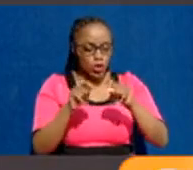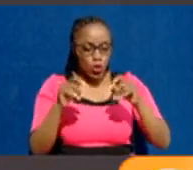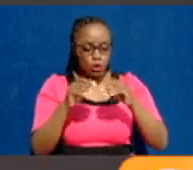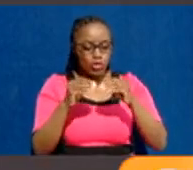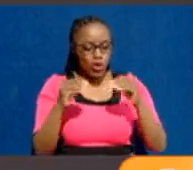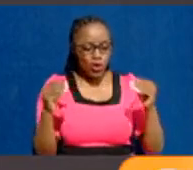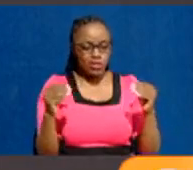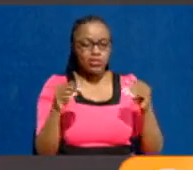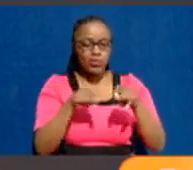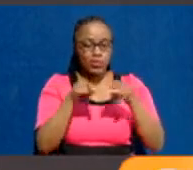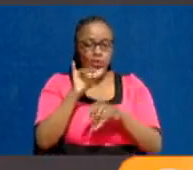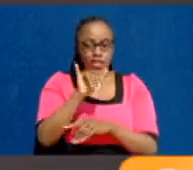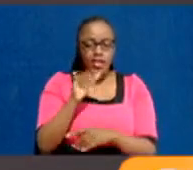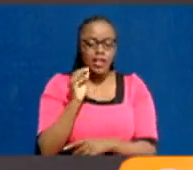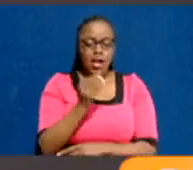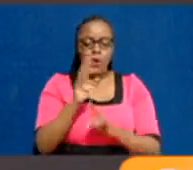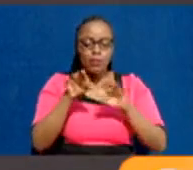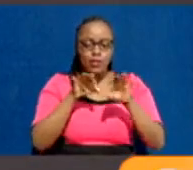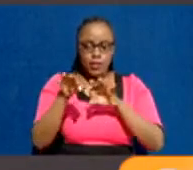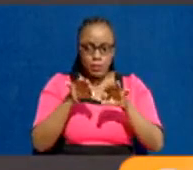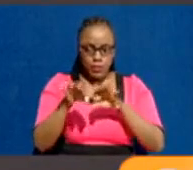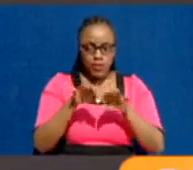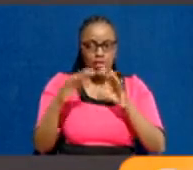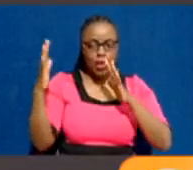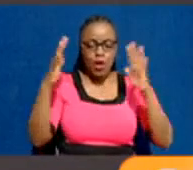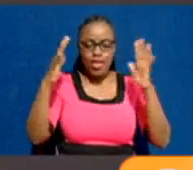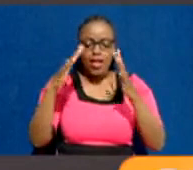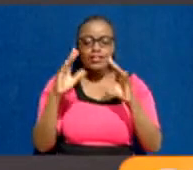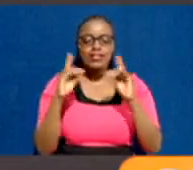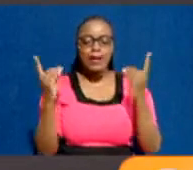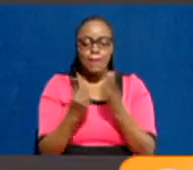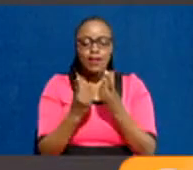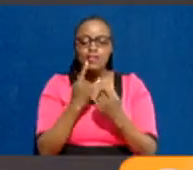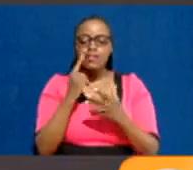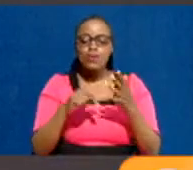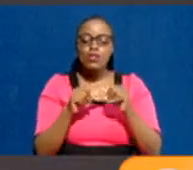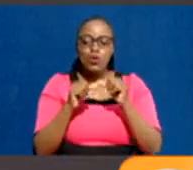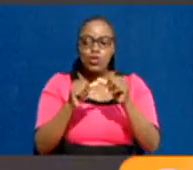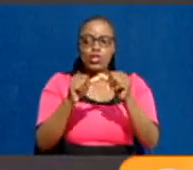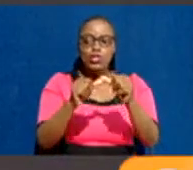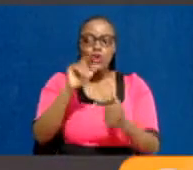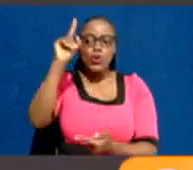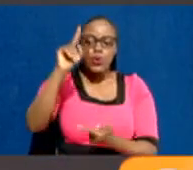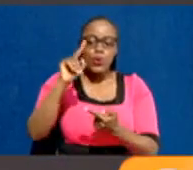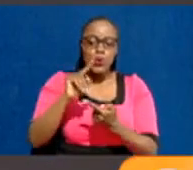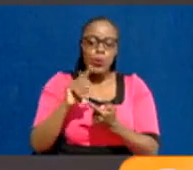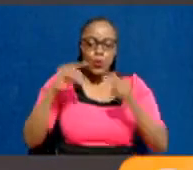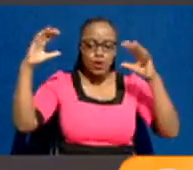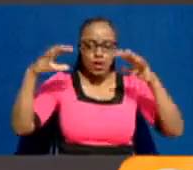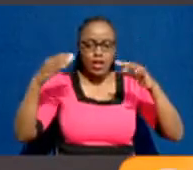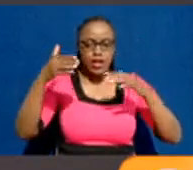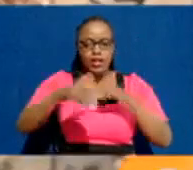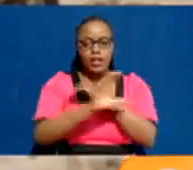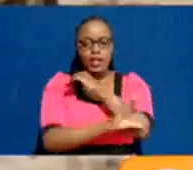Na kama Serfine Achieng anavyotuarifu, idara ya utabiri wa hali ya anga pia imetabiri kuzidi kupungua kwa mvua humu nchini.